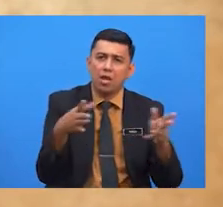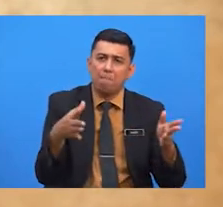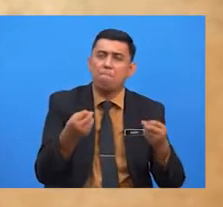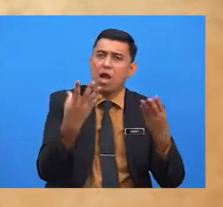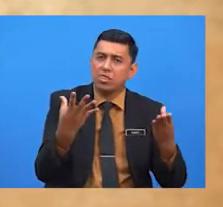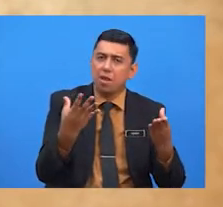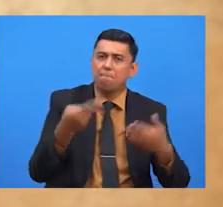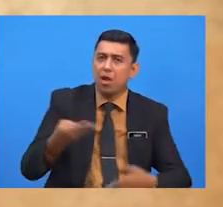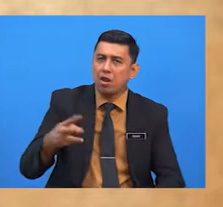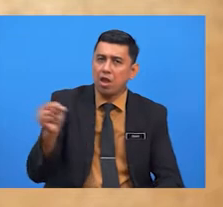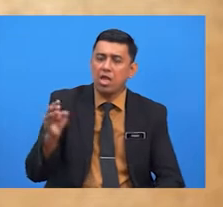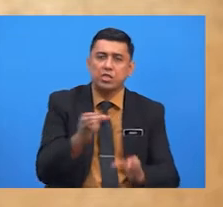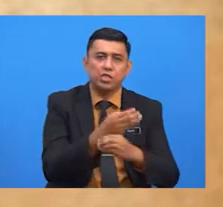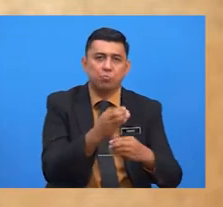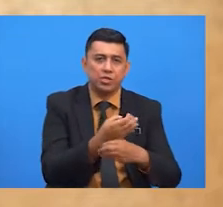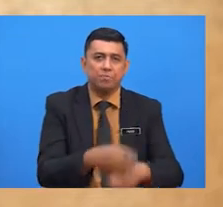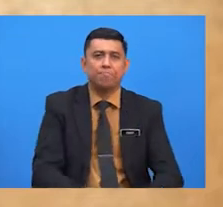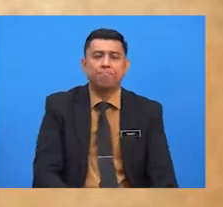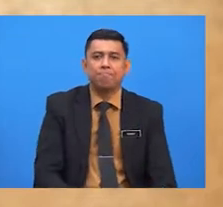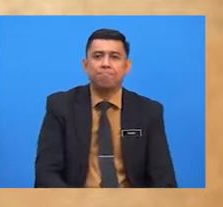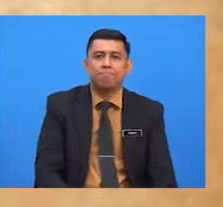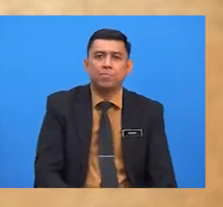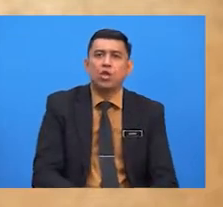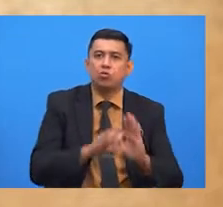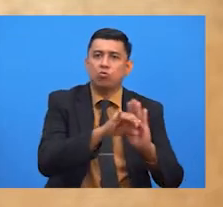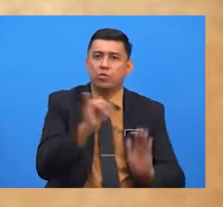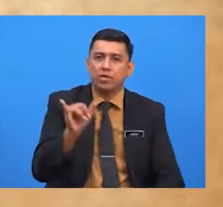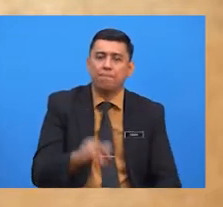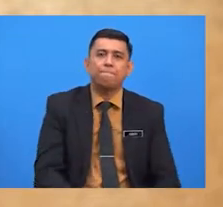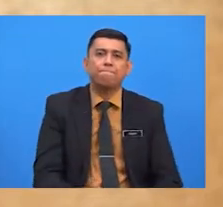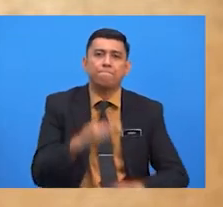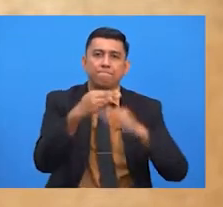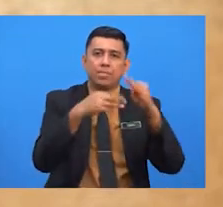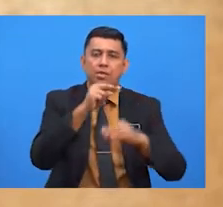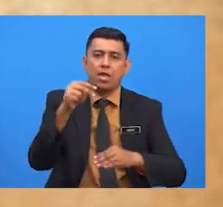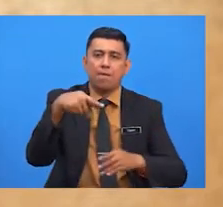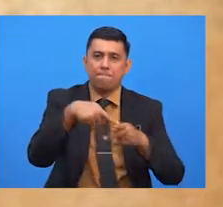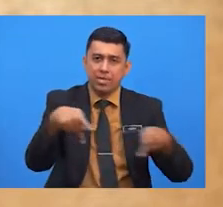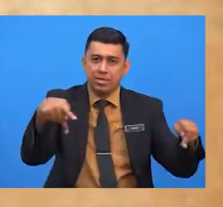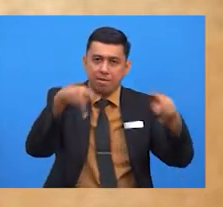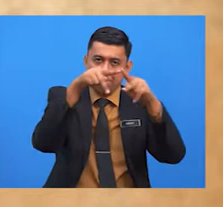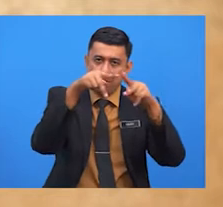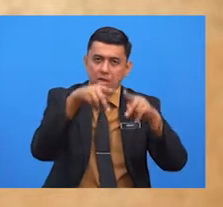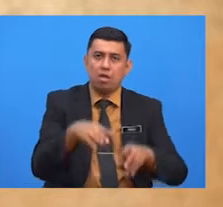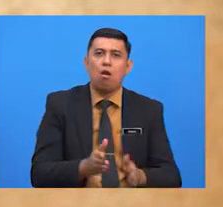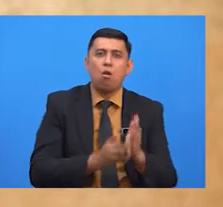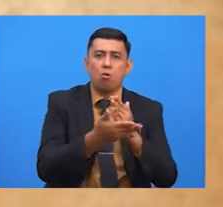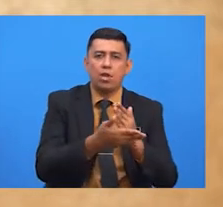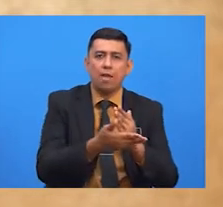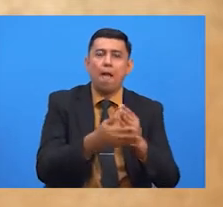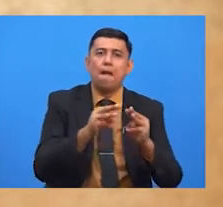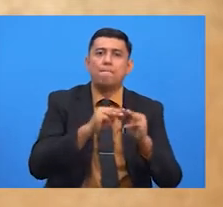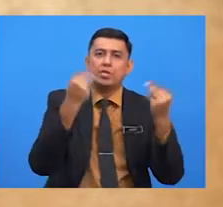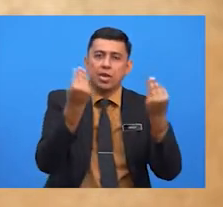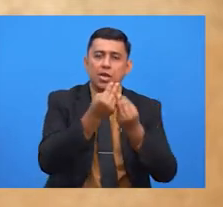barangan dan monumen. Contohnya, binaan piramid oleh masyarakat Mesir